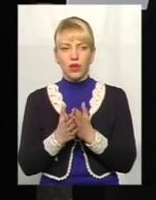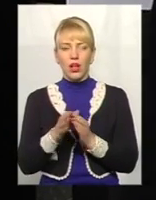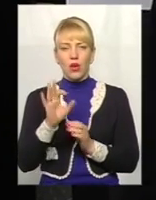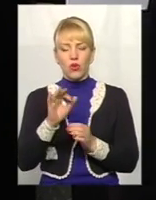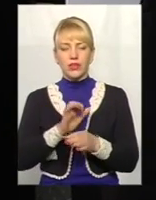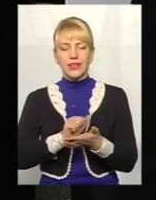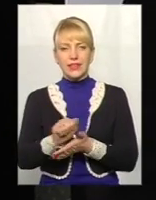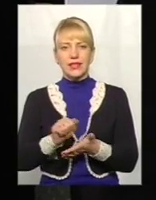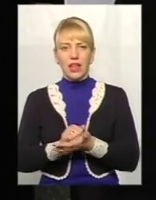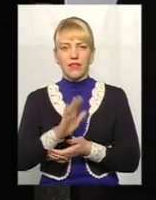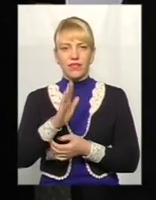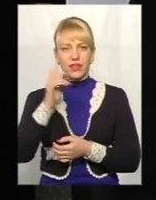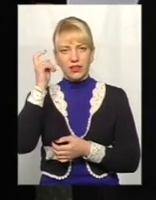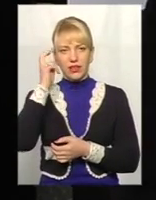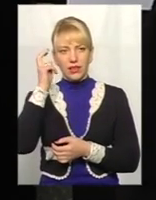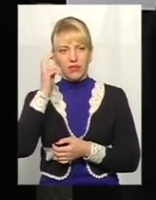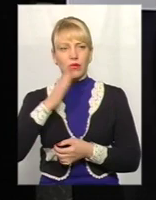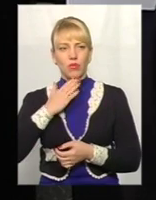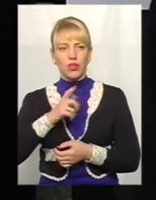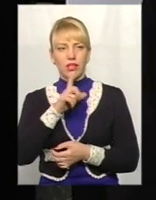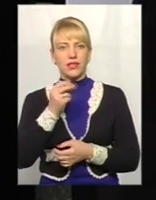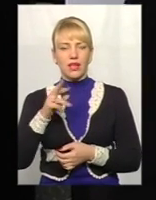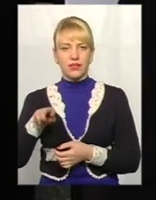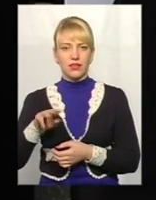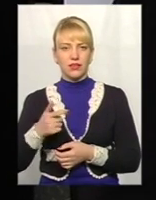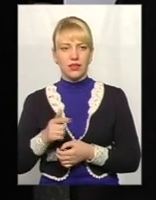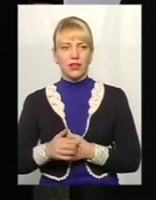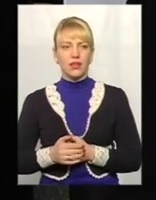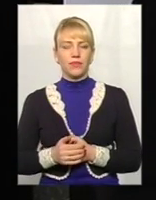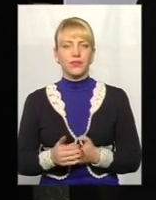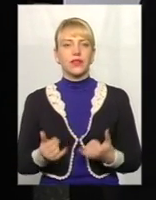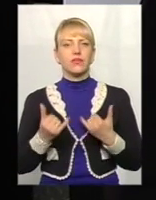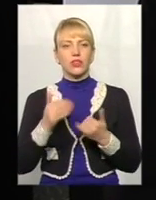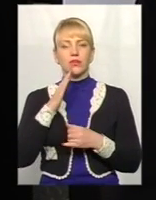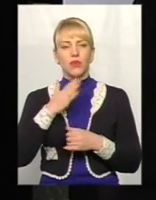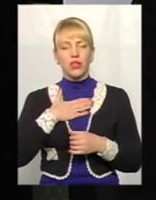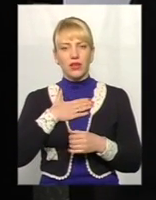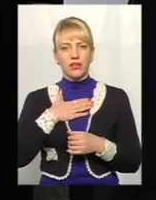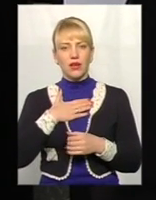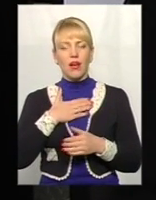издал в Киеве мой зять Карязь в честь моей